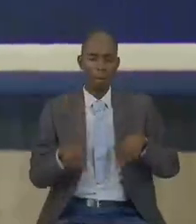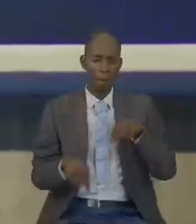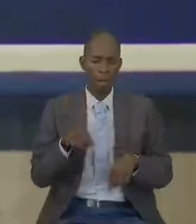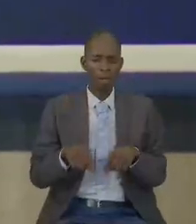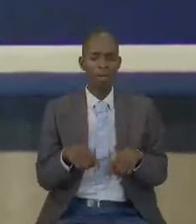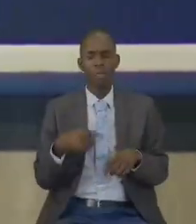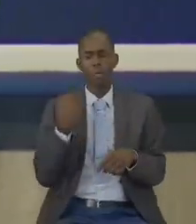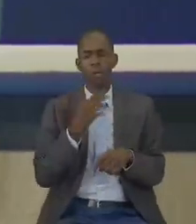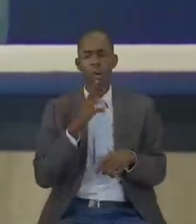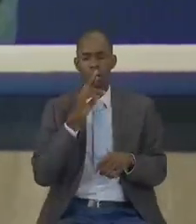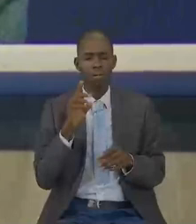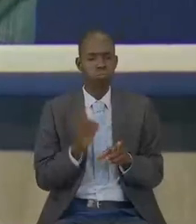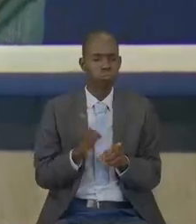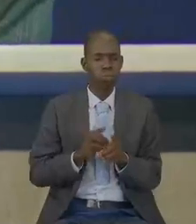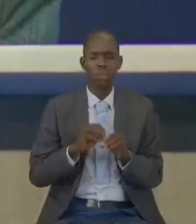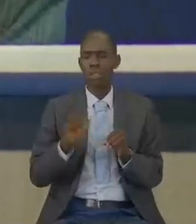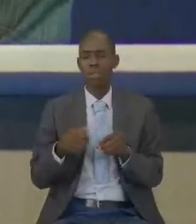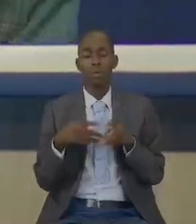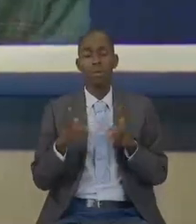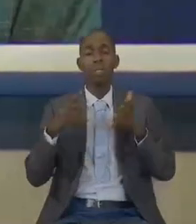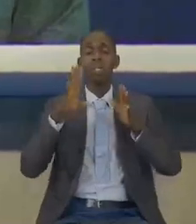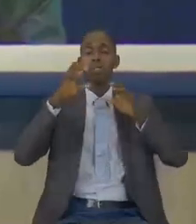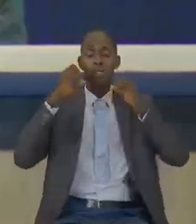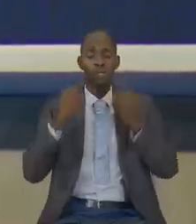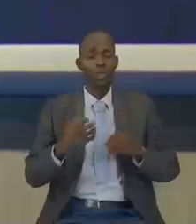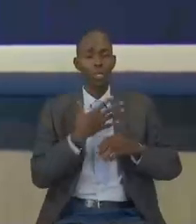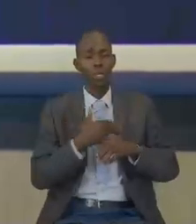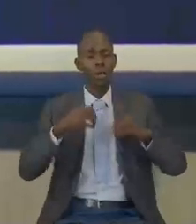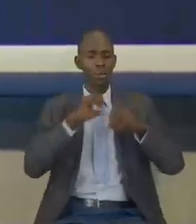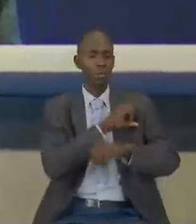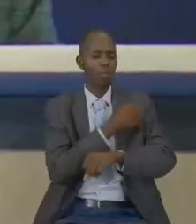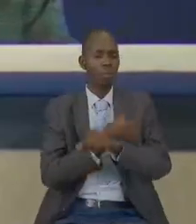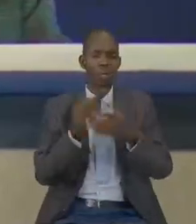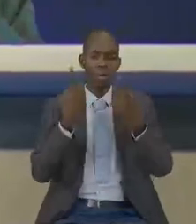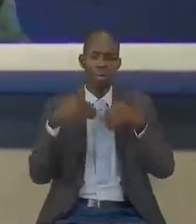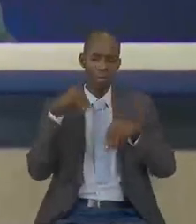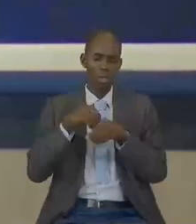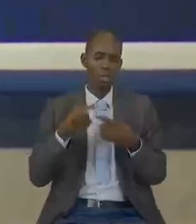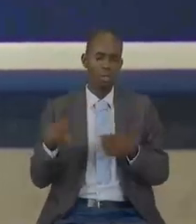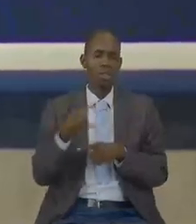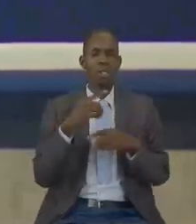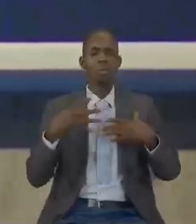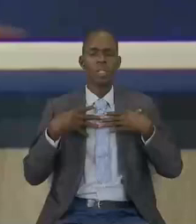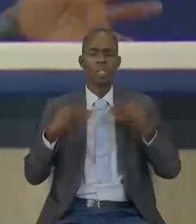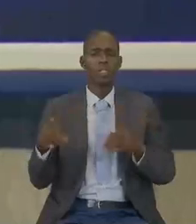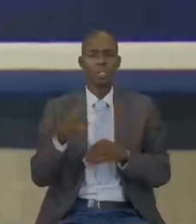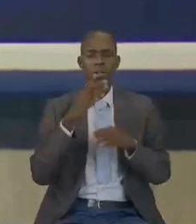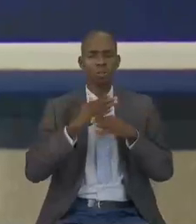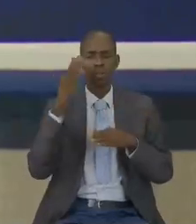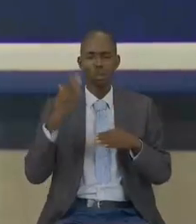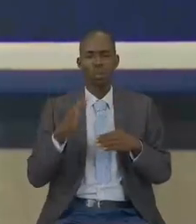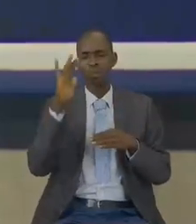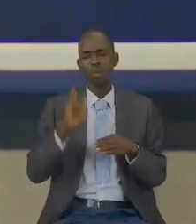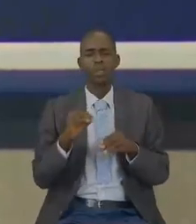Et ceux qui sont paralysés, impotents de n'importe quelle manière, que votre force et votre puissance reviennent en eux